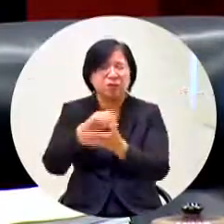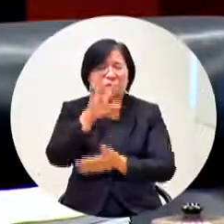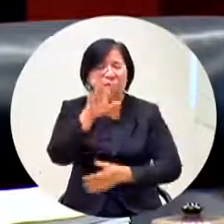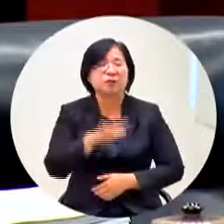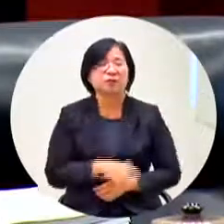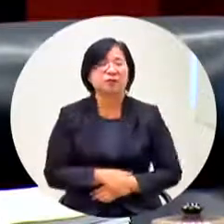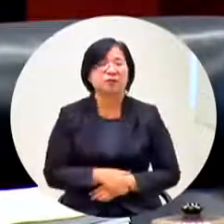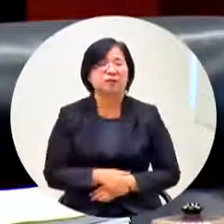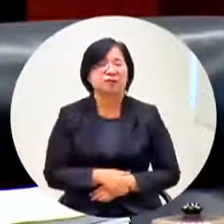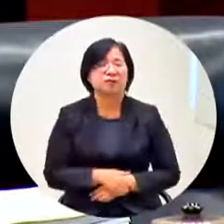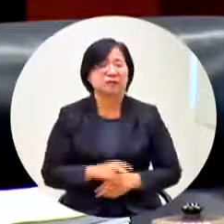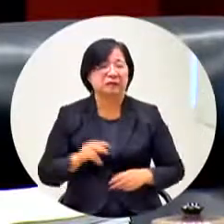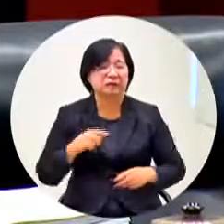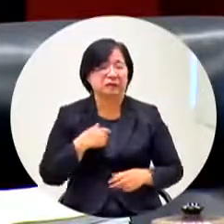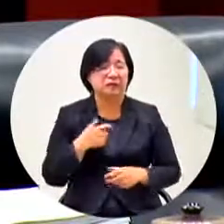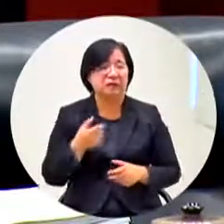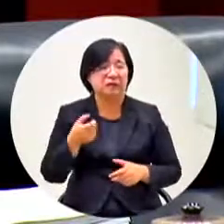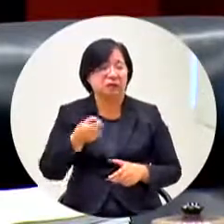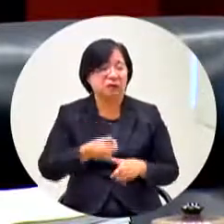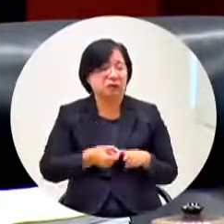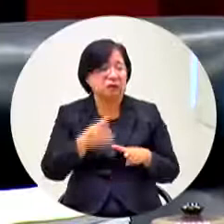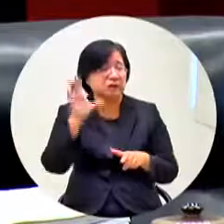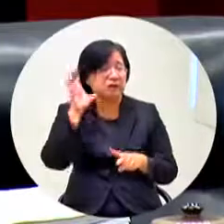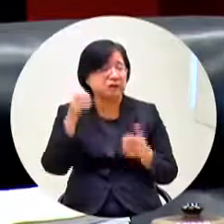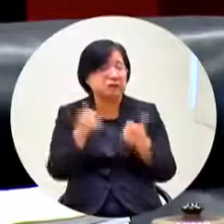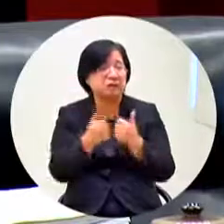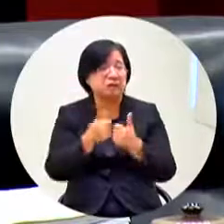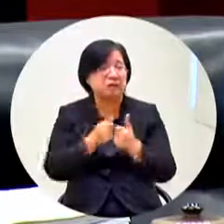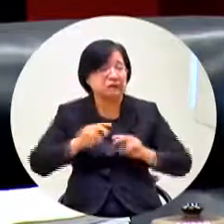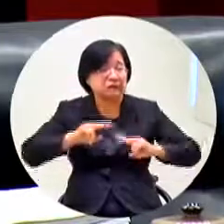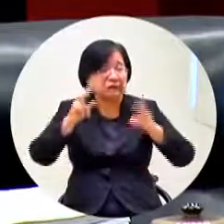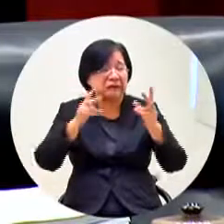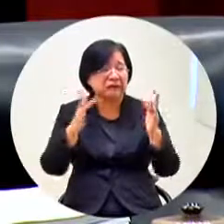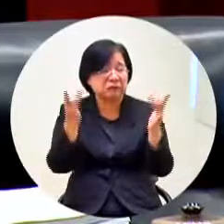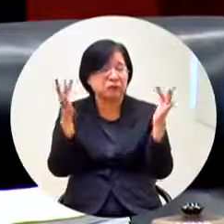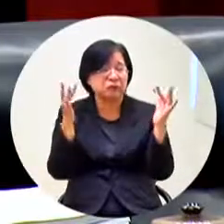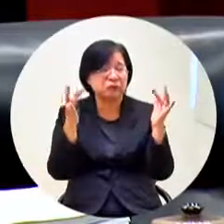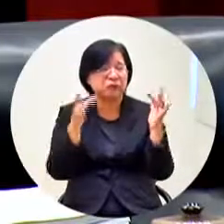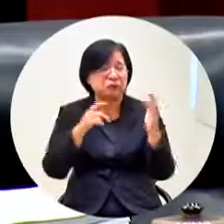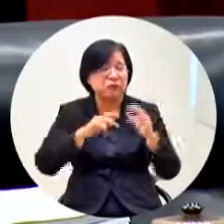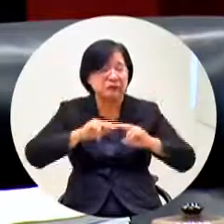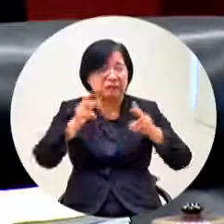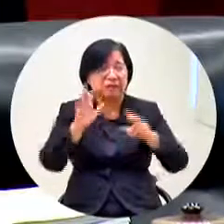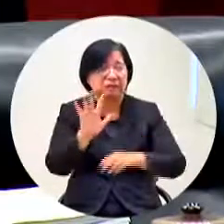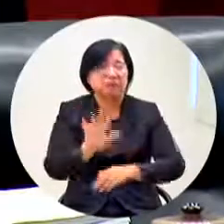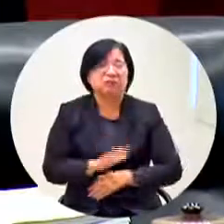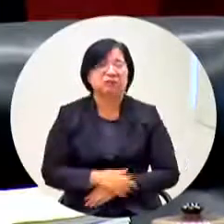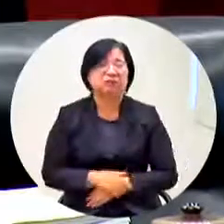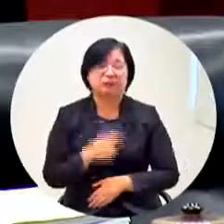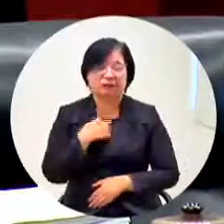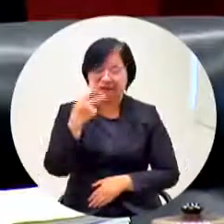就是不更改了哈，就是他们不打算更改，所以我希望在这边我再次一次提出